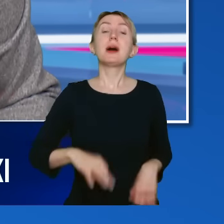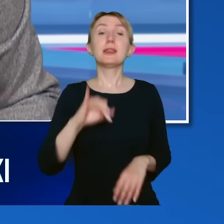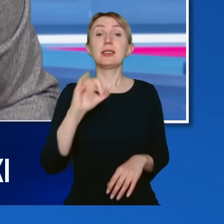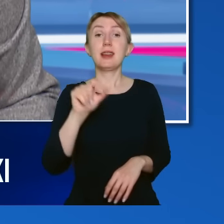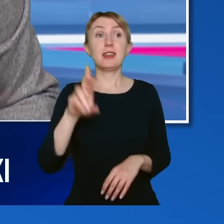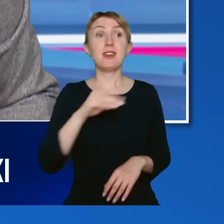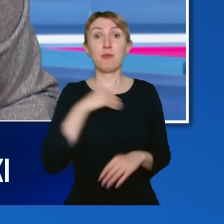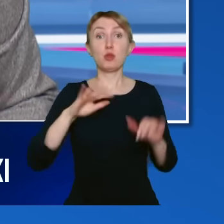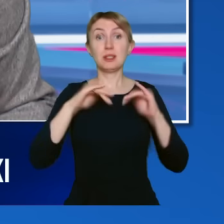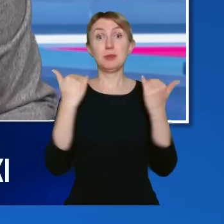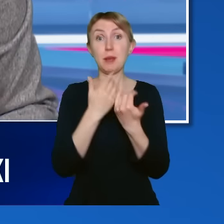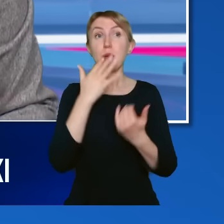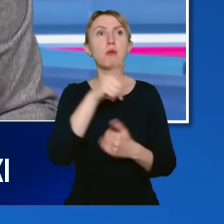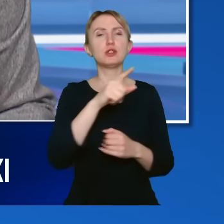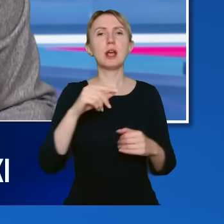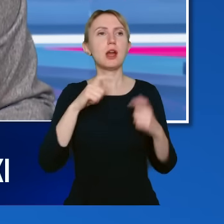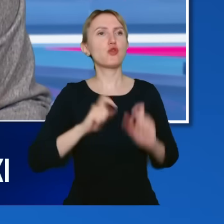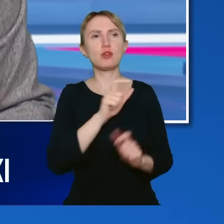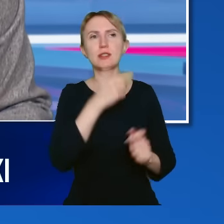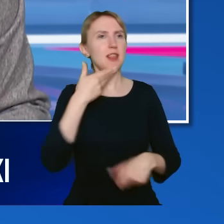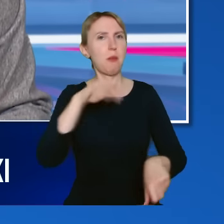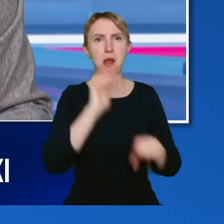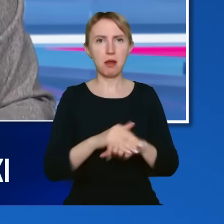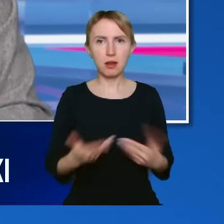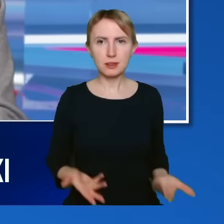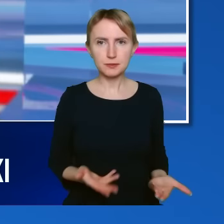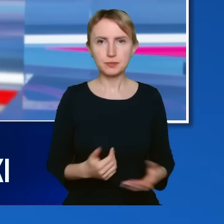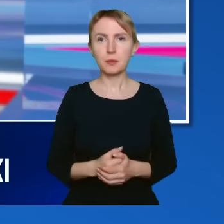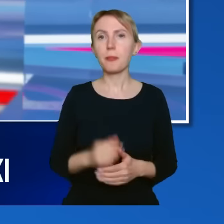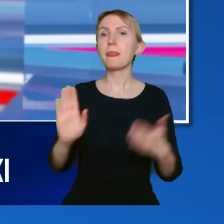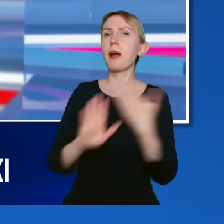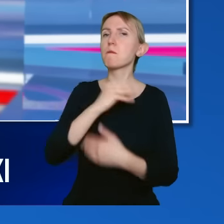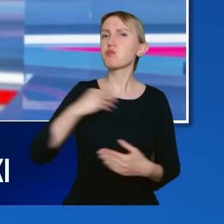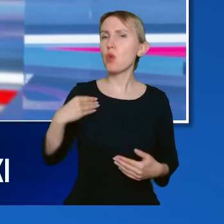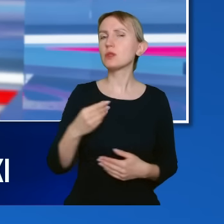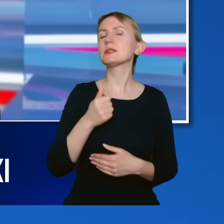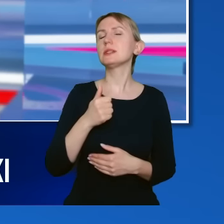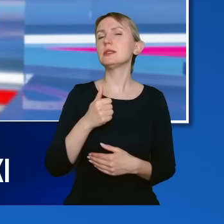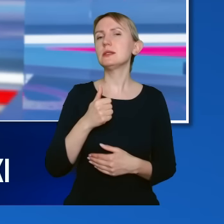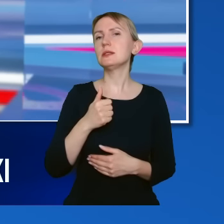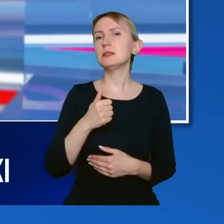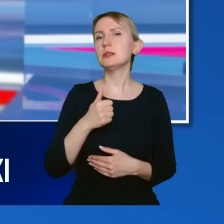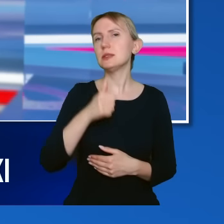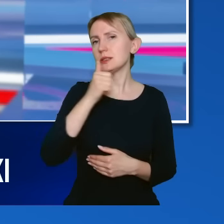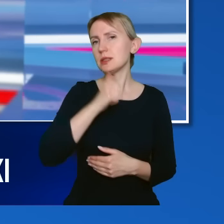mają racji i że... No, reprezentantka Polskiej Partii Zielonych jest w kierownictwie Ministerstwa Klimatu.